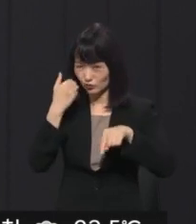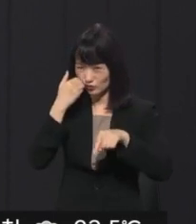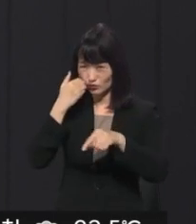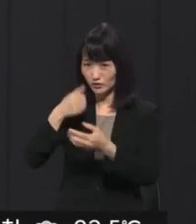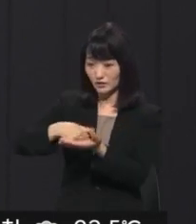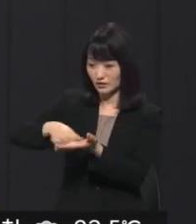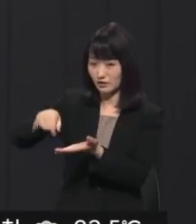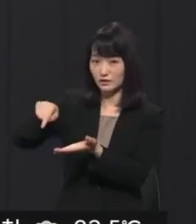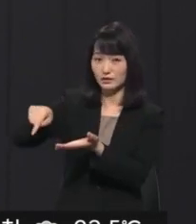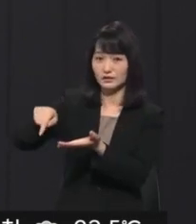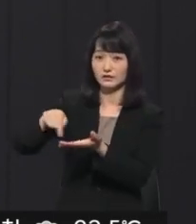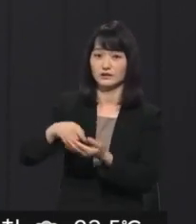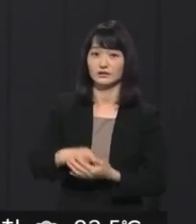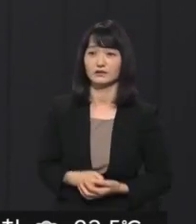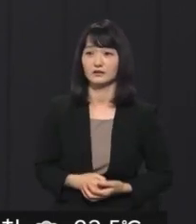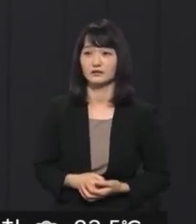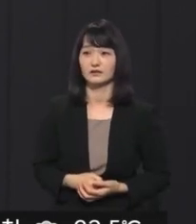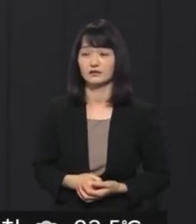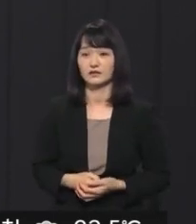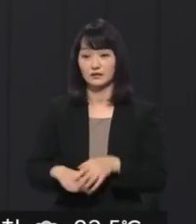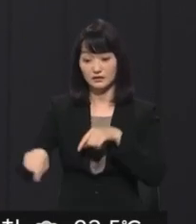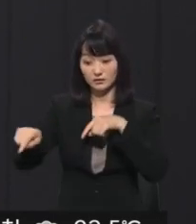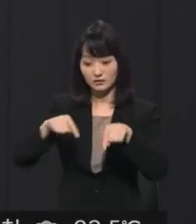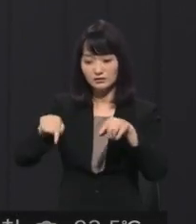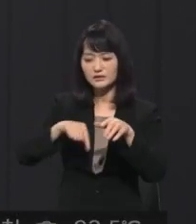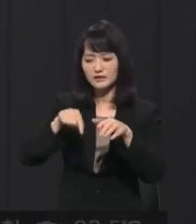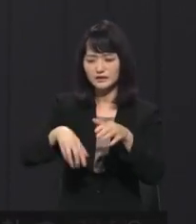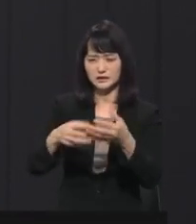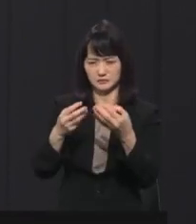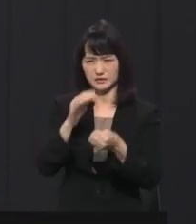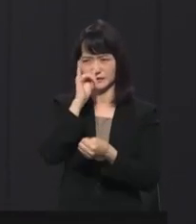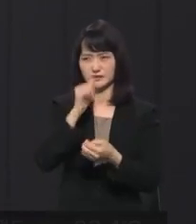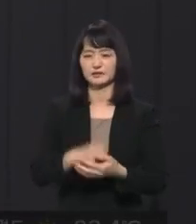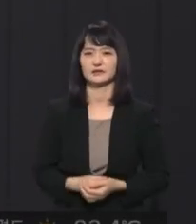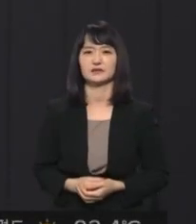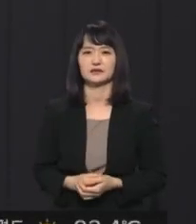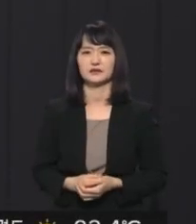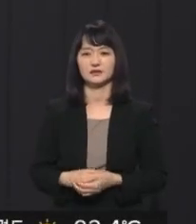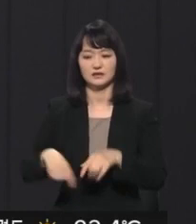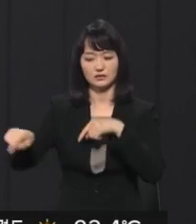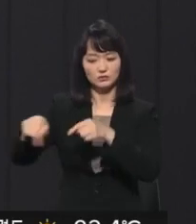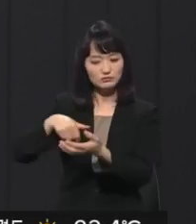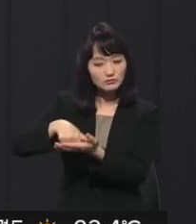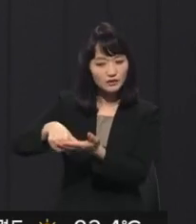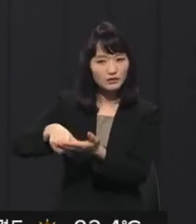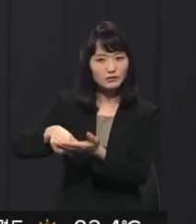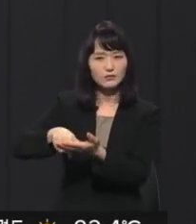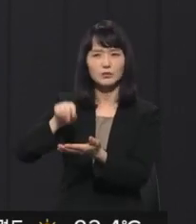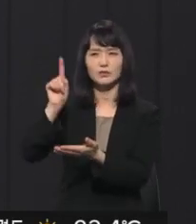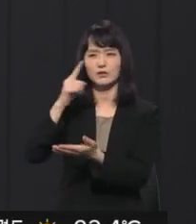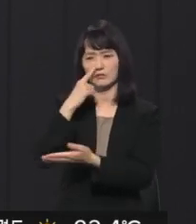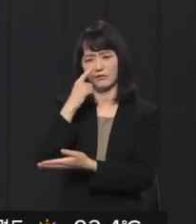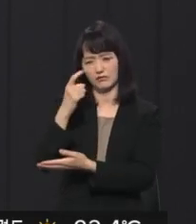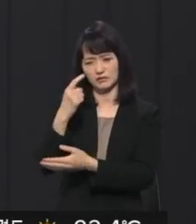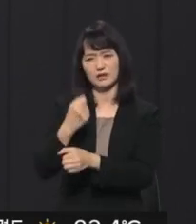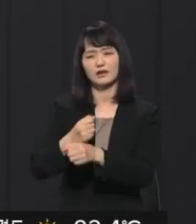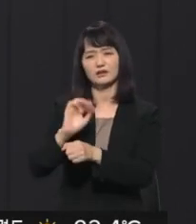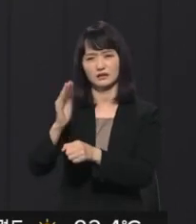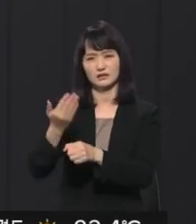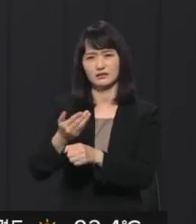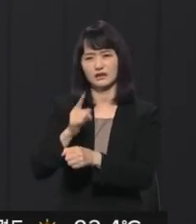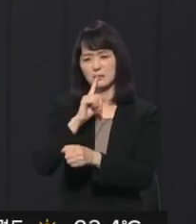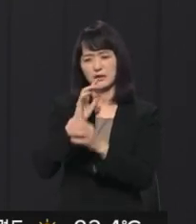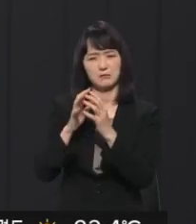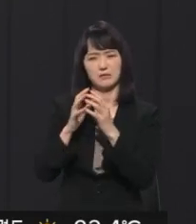뭐 정치의 타 뭐 많이 있는 일이죠 근데 이왕 할거면 세련되게 잘 해야 되는데 너무 잡음이 많이 나왔고 그 법치